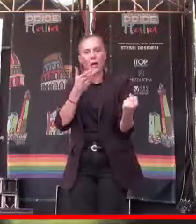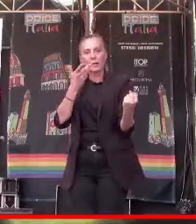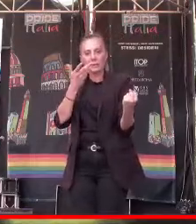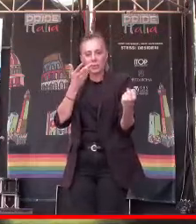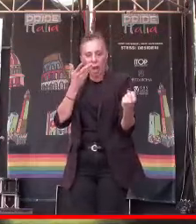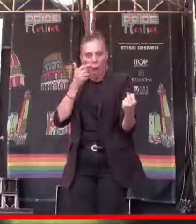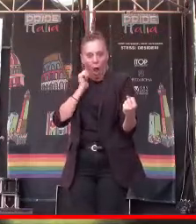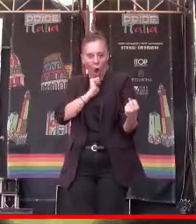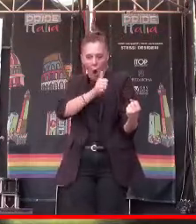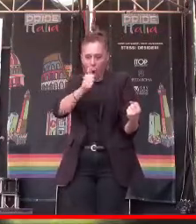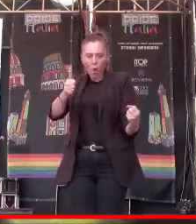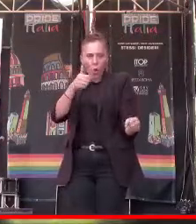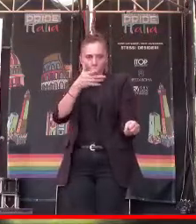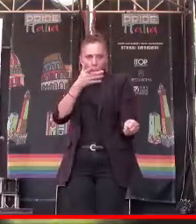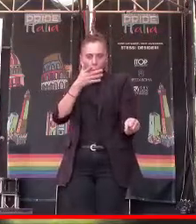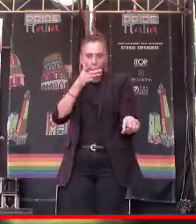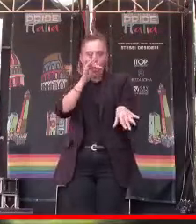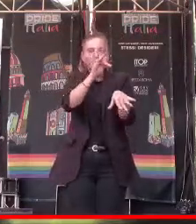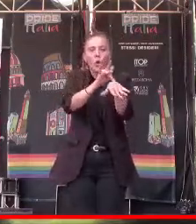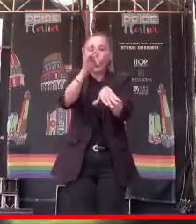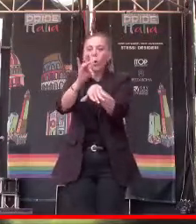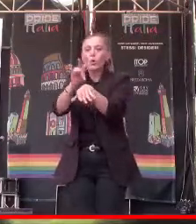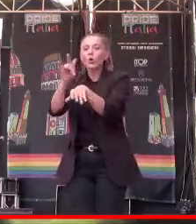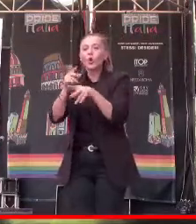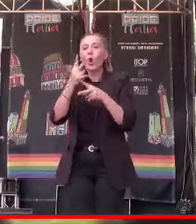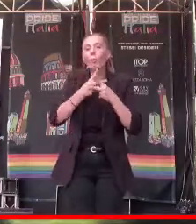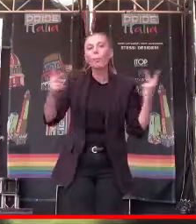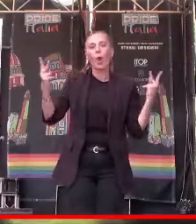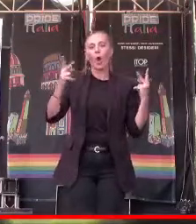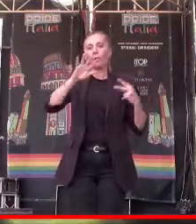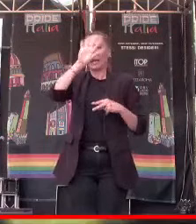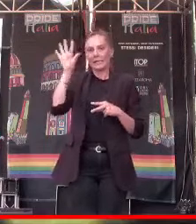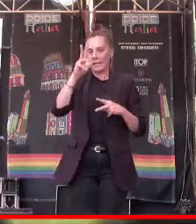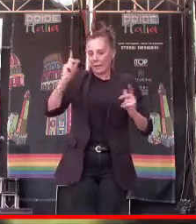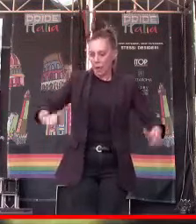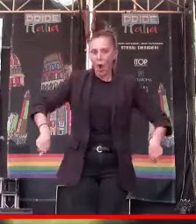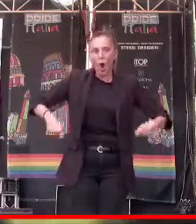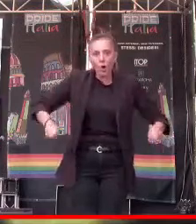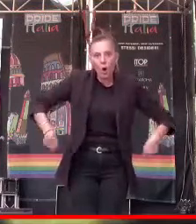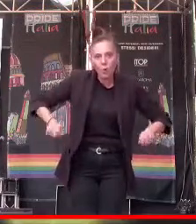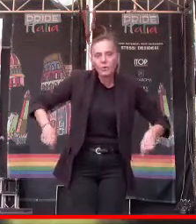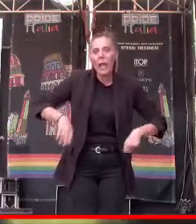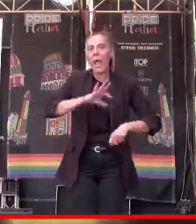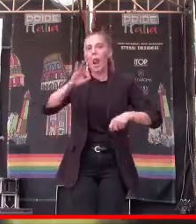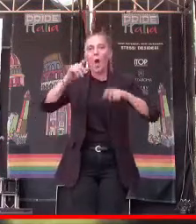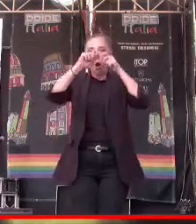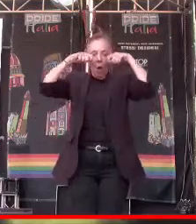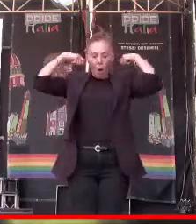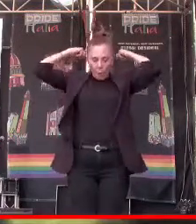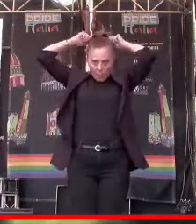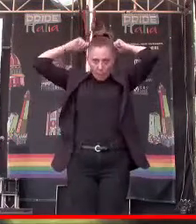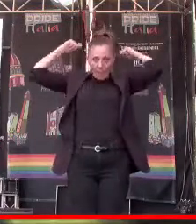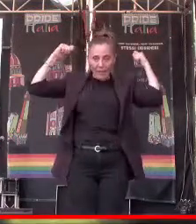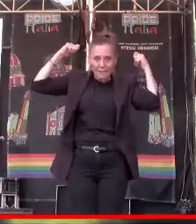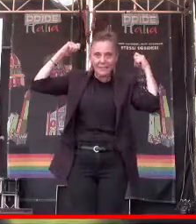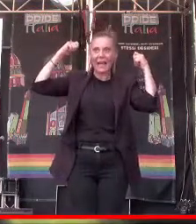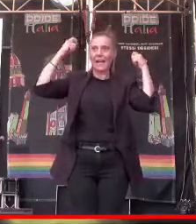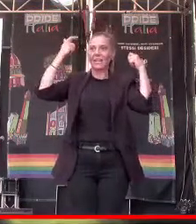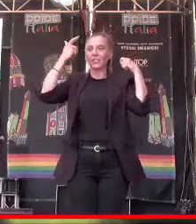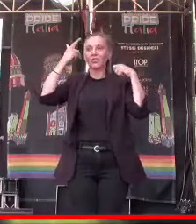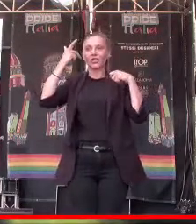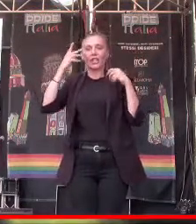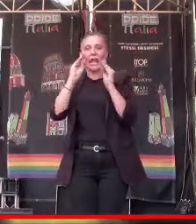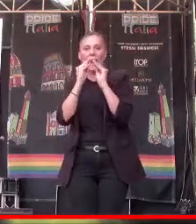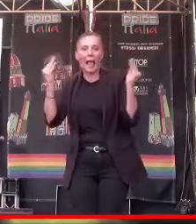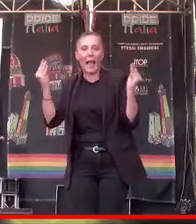esperire attraverso la prova di ausili come la sedia a rotelle, piuttosto che il bendaggio da parte di ragazzi